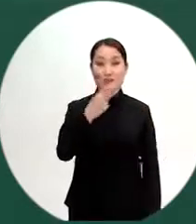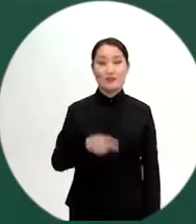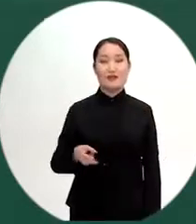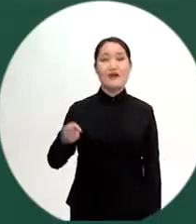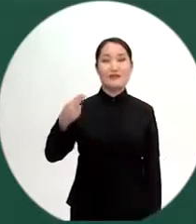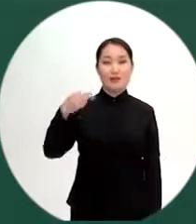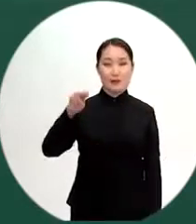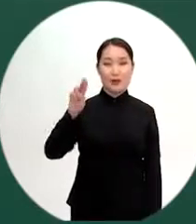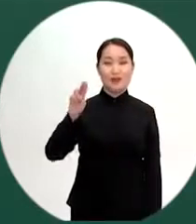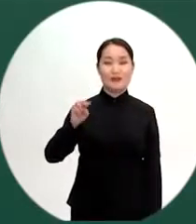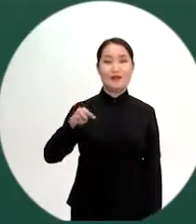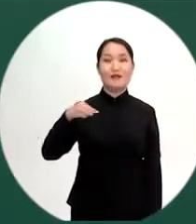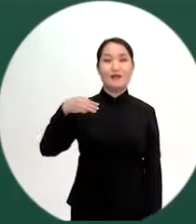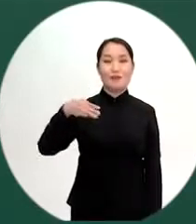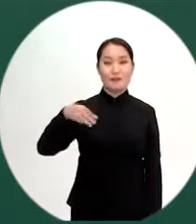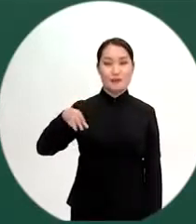Дава,